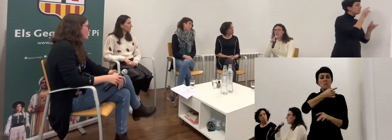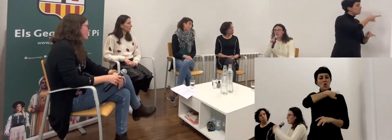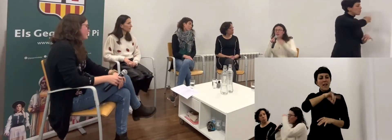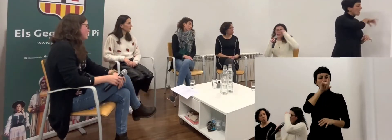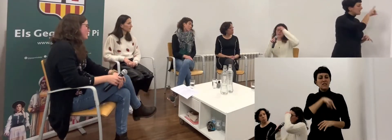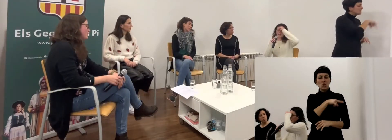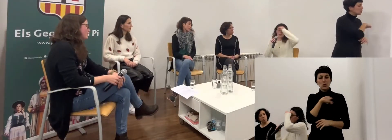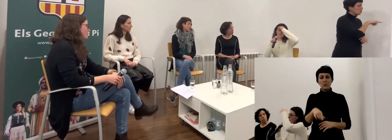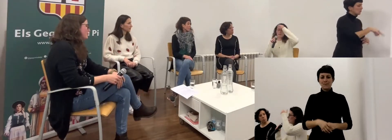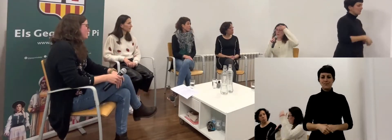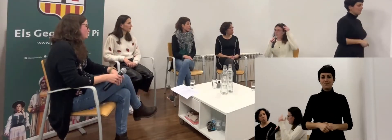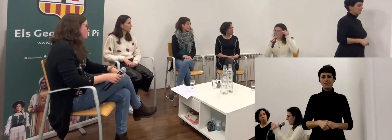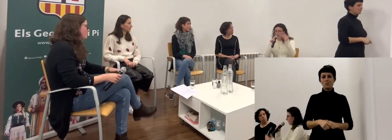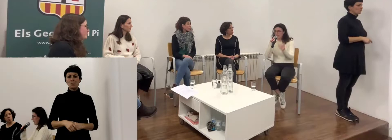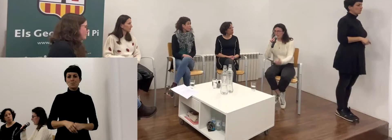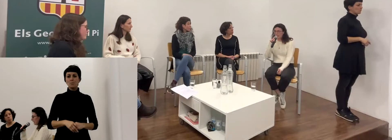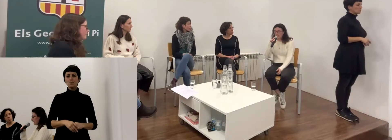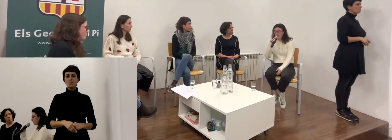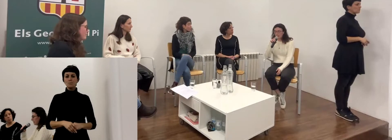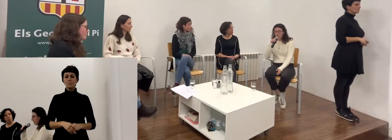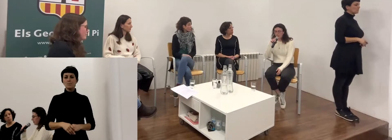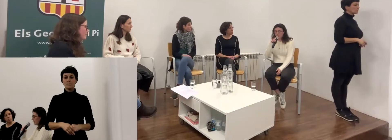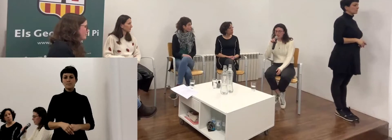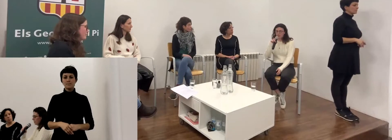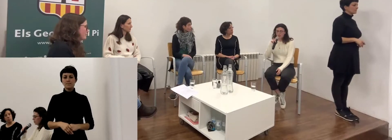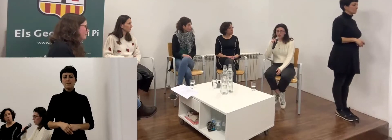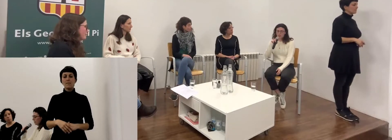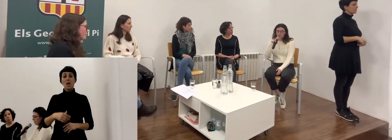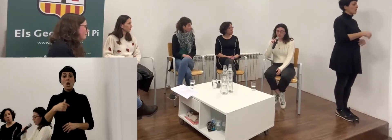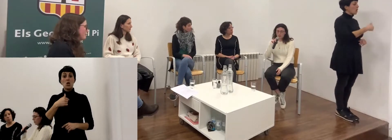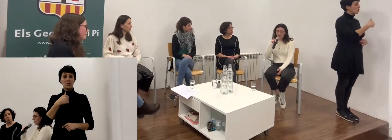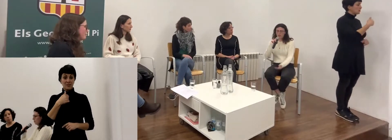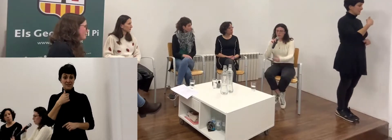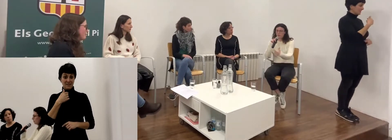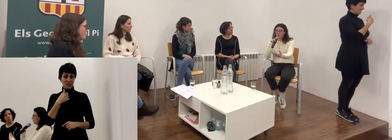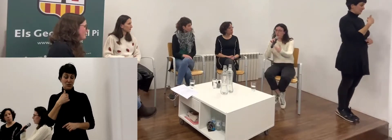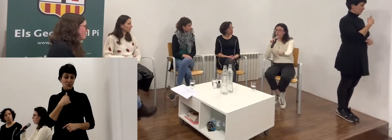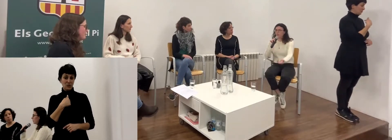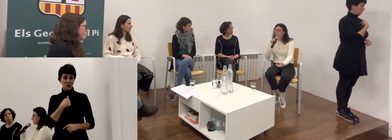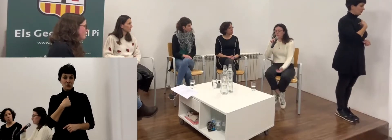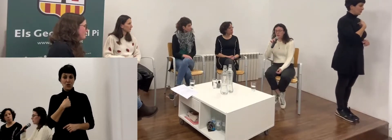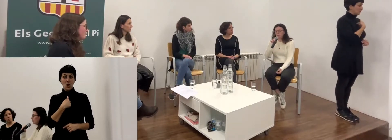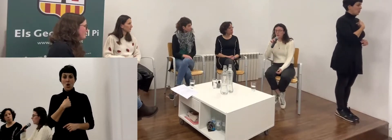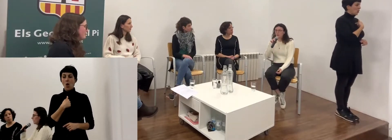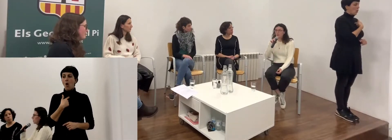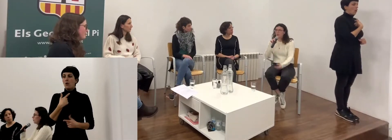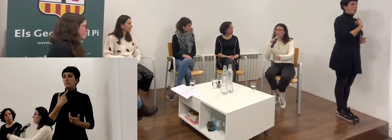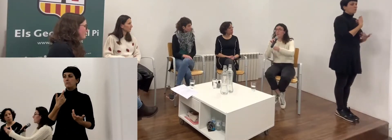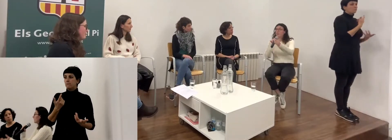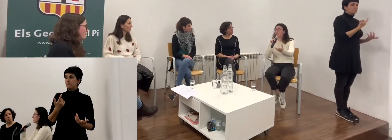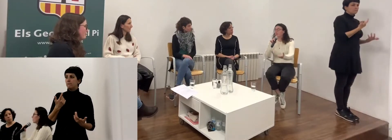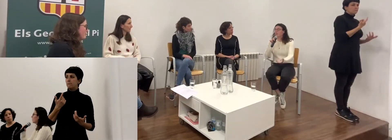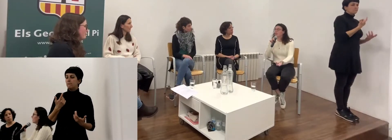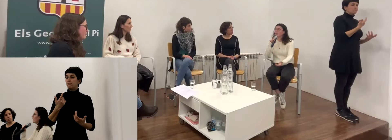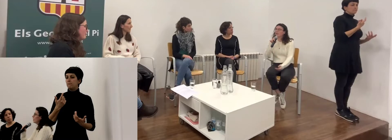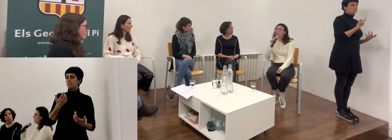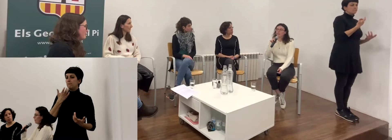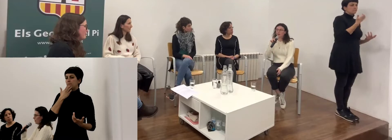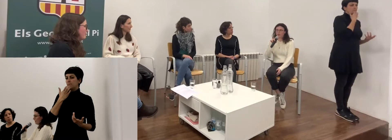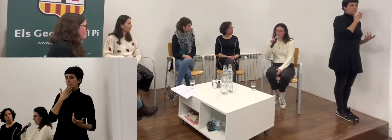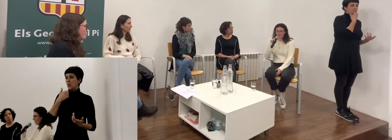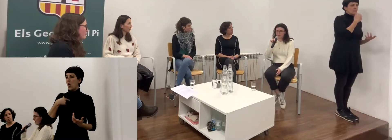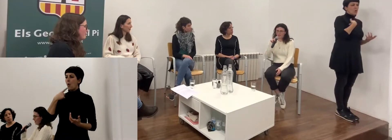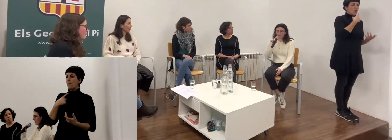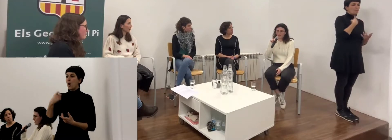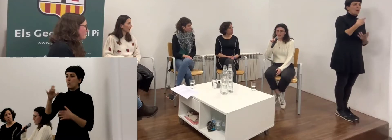Jo ve la qüestió en què m'ha vingut al cap directament és quan et fas la pregunta o li preguntes a algú de com és que en aquesta colla no